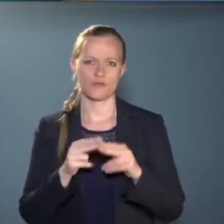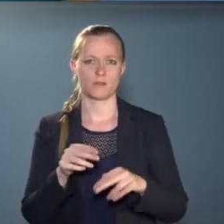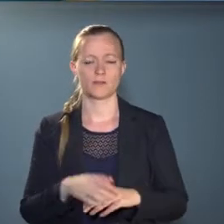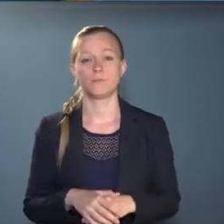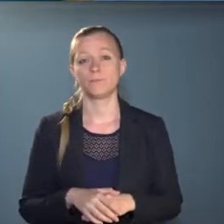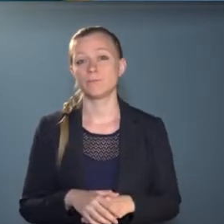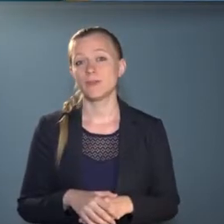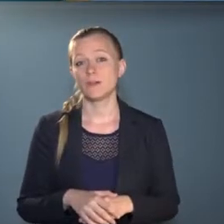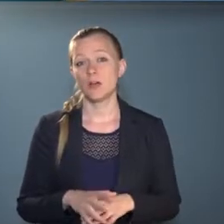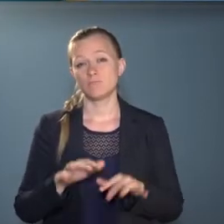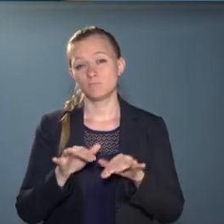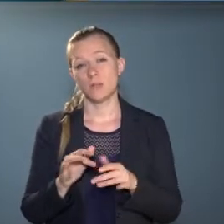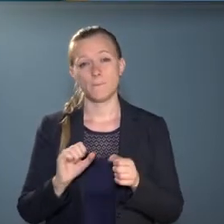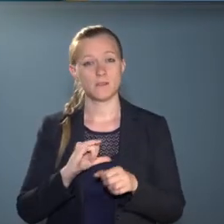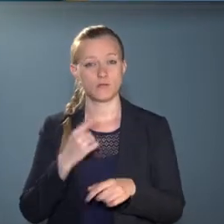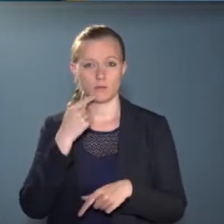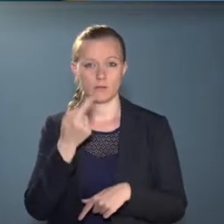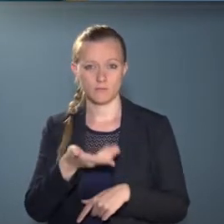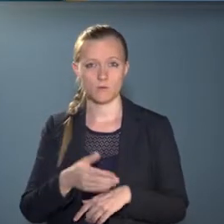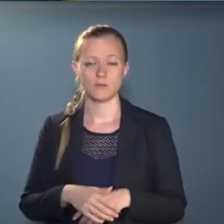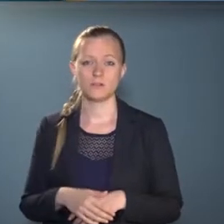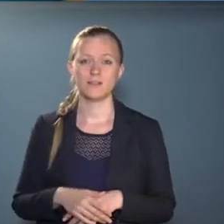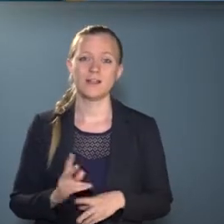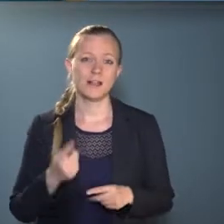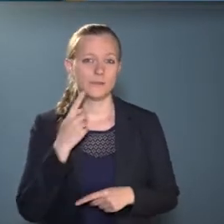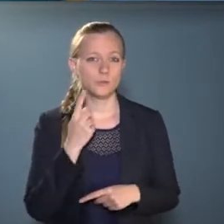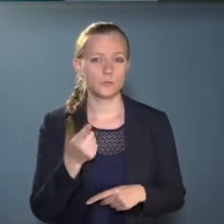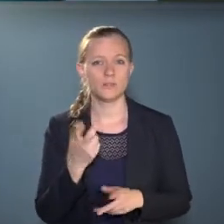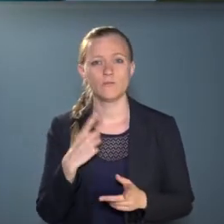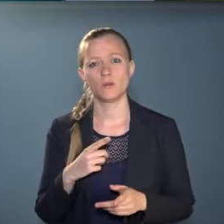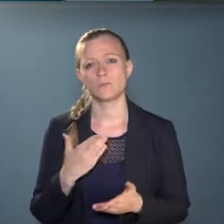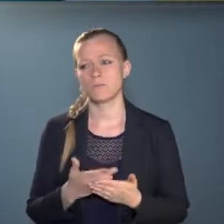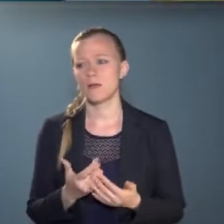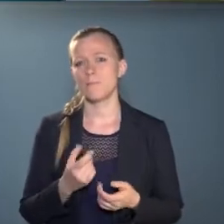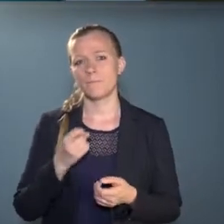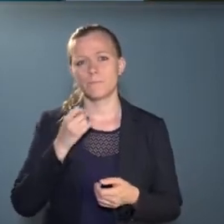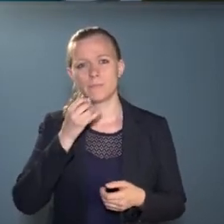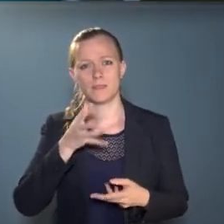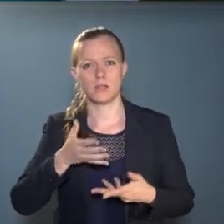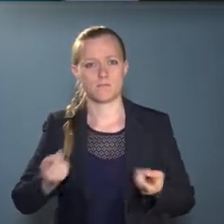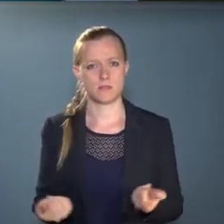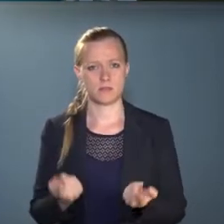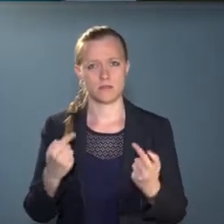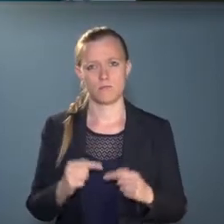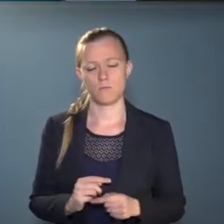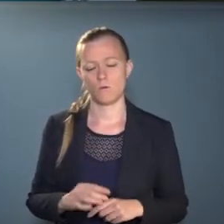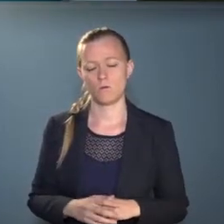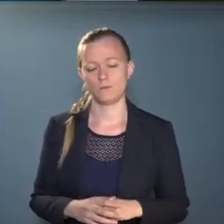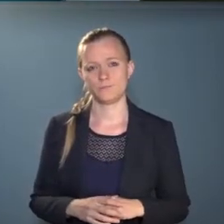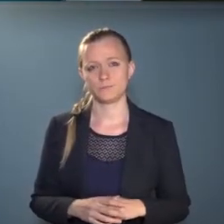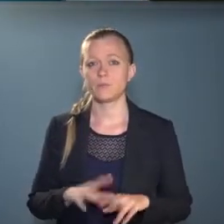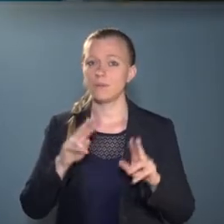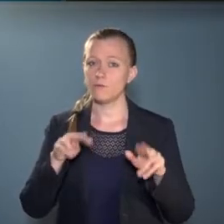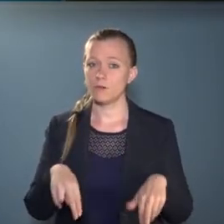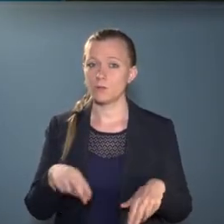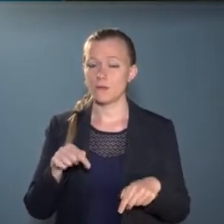A kiberbiztonságot említette, és lehet tudni voltak éppen a napi hírfolyamból, hogy